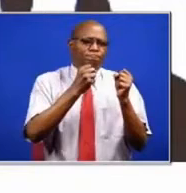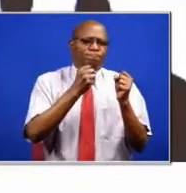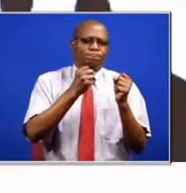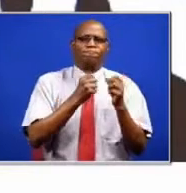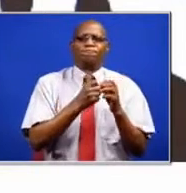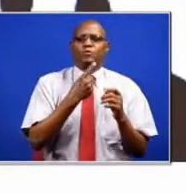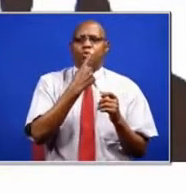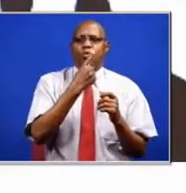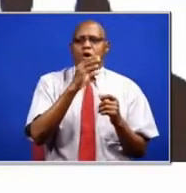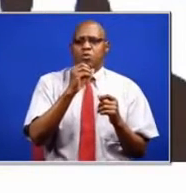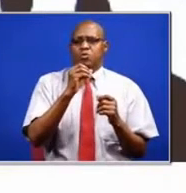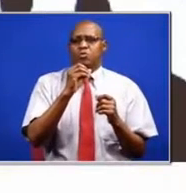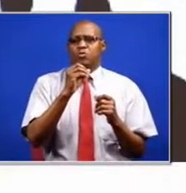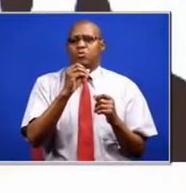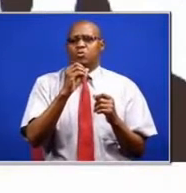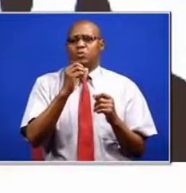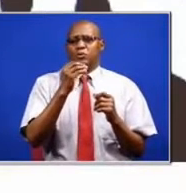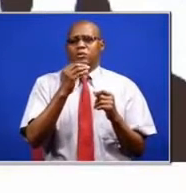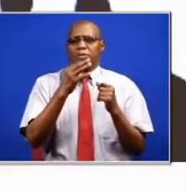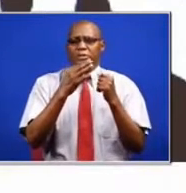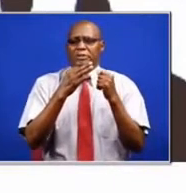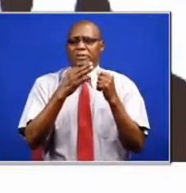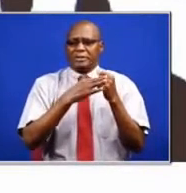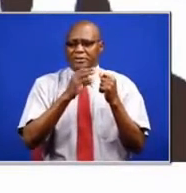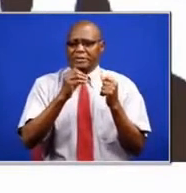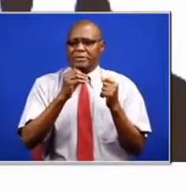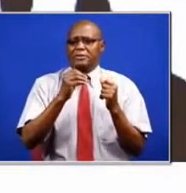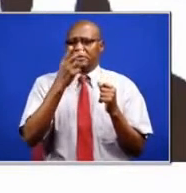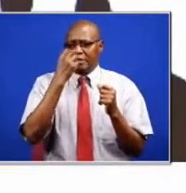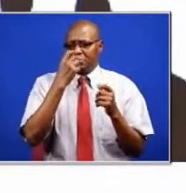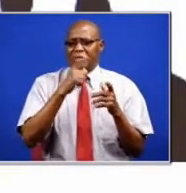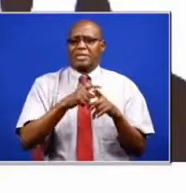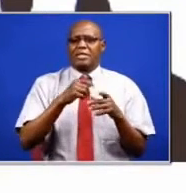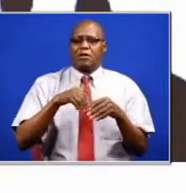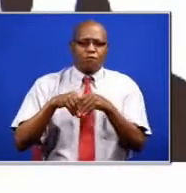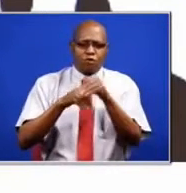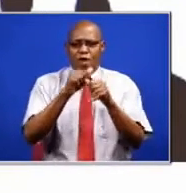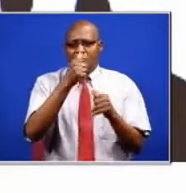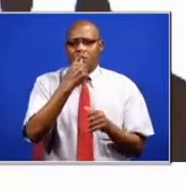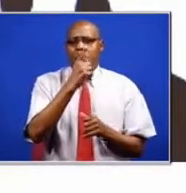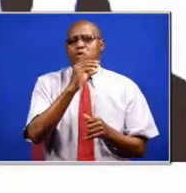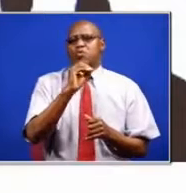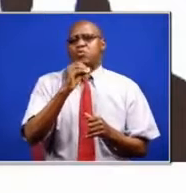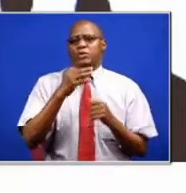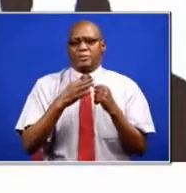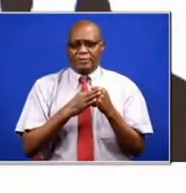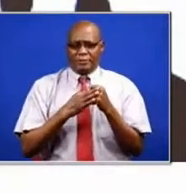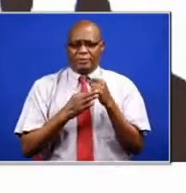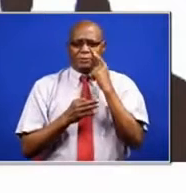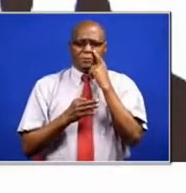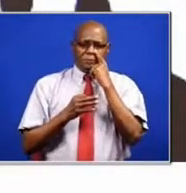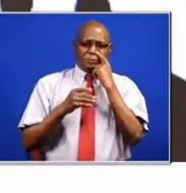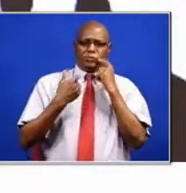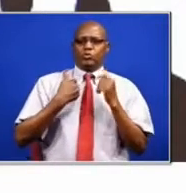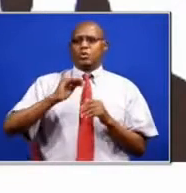were pursuing 108 others who were mentioned by the public on the Mawanga killings. He said the government is alert and will not spare anyone